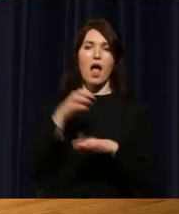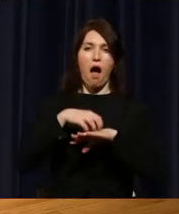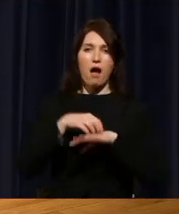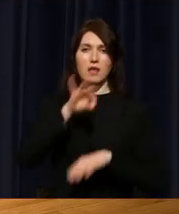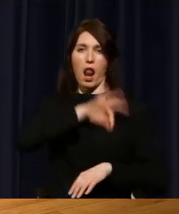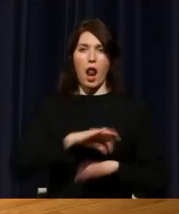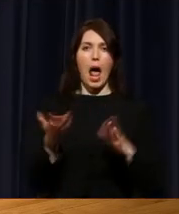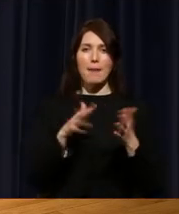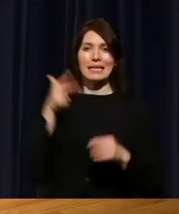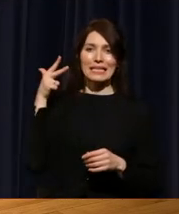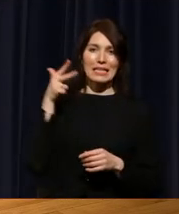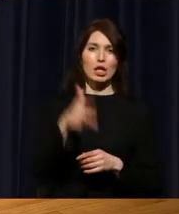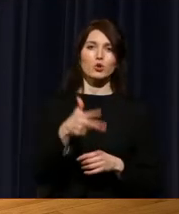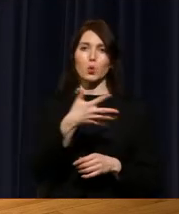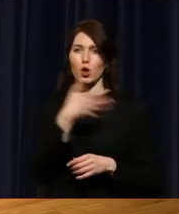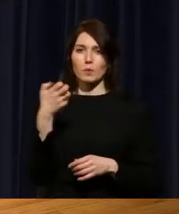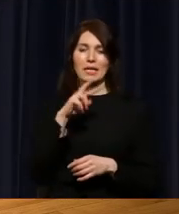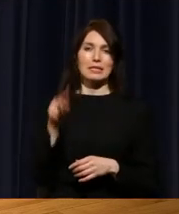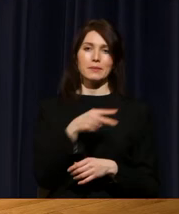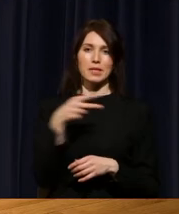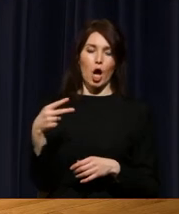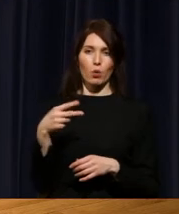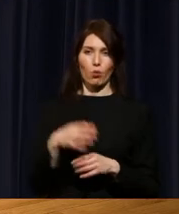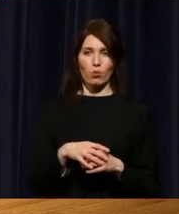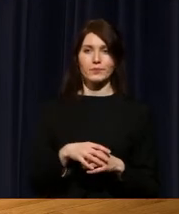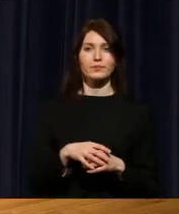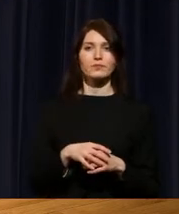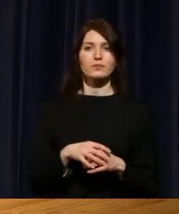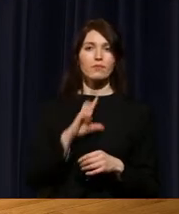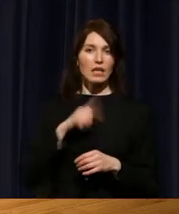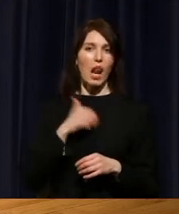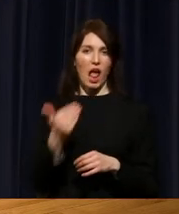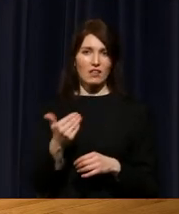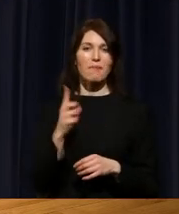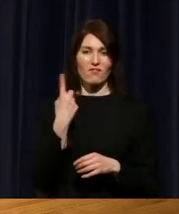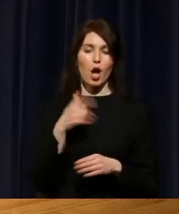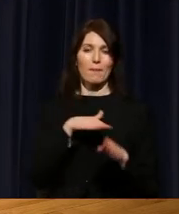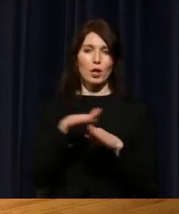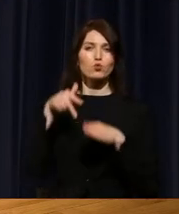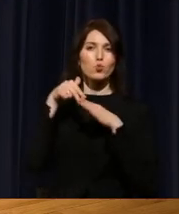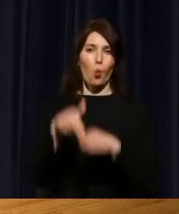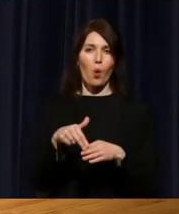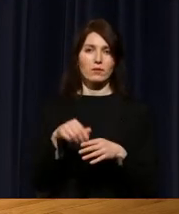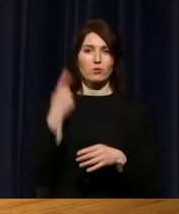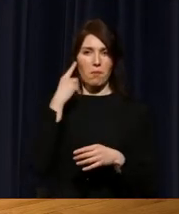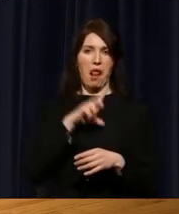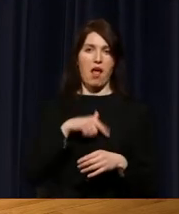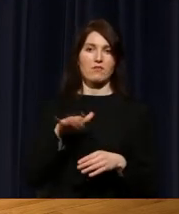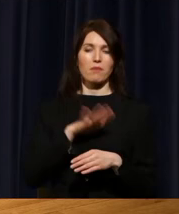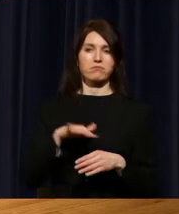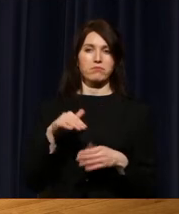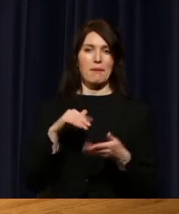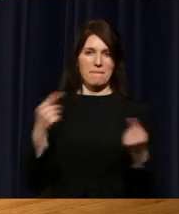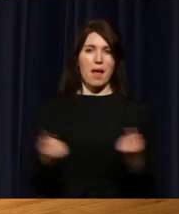ir aptuveni 3500 eiro. Nu kas ir... Priekš Latvijas ļoti slodzi. Jā, piemērotā alga, sociālie